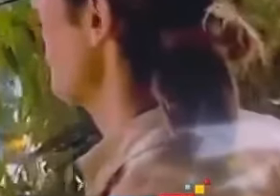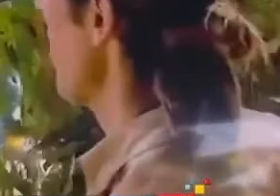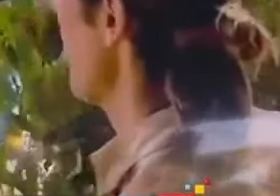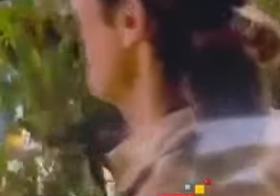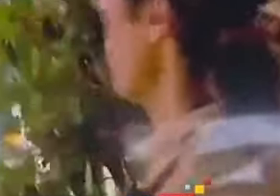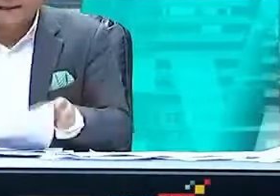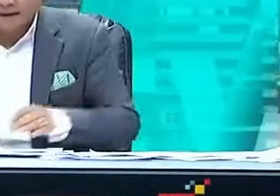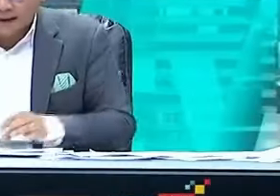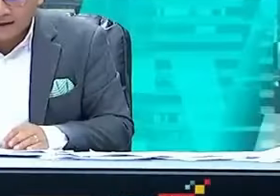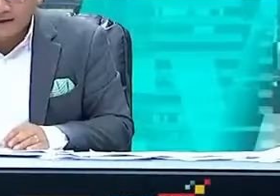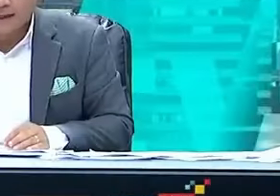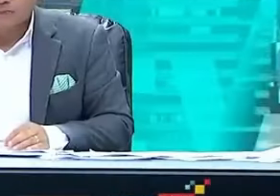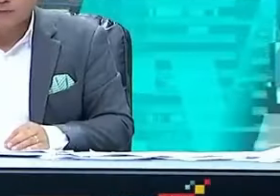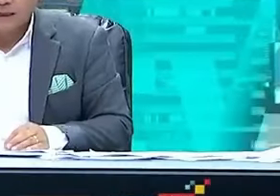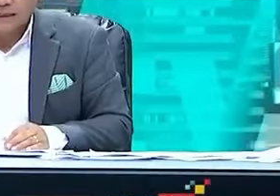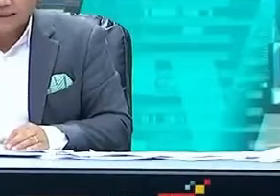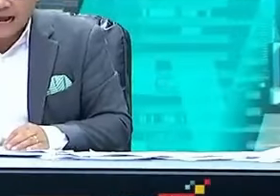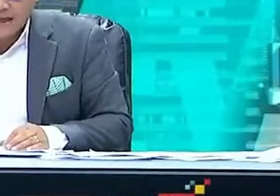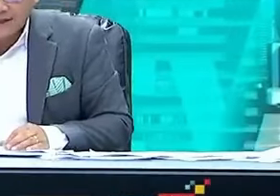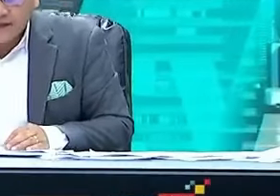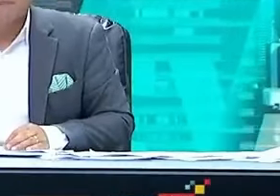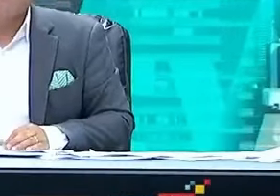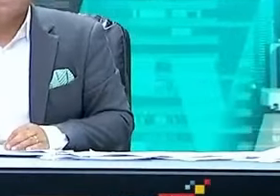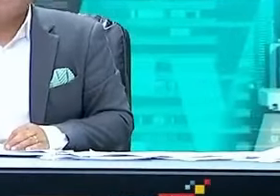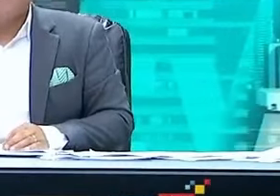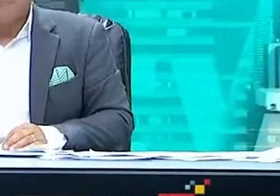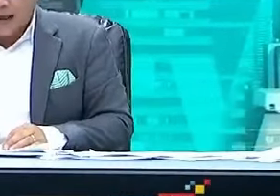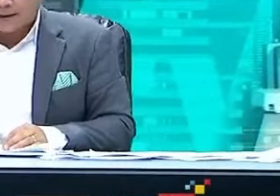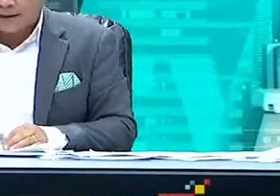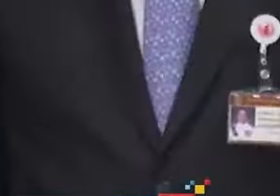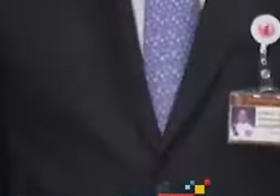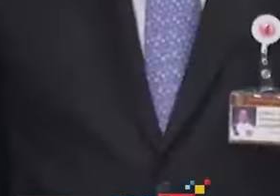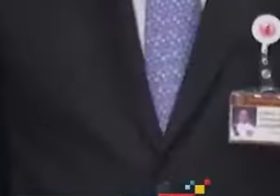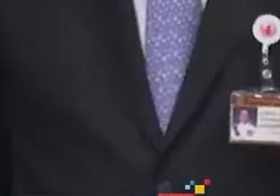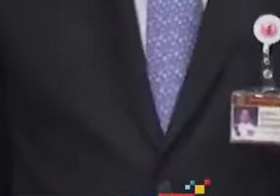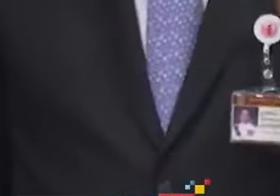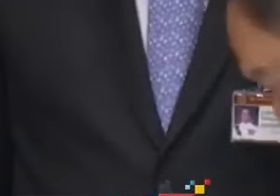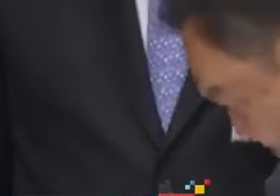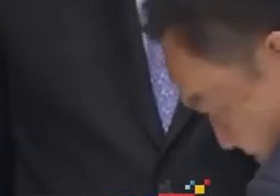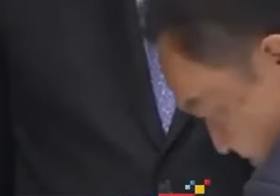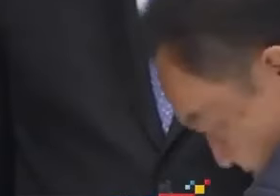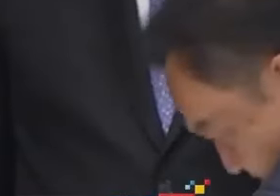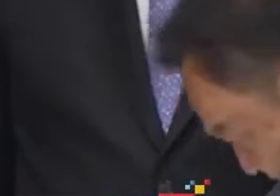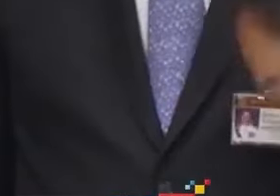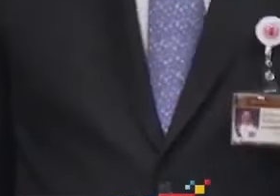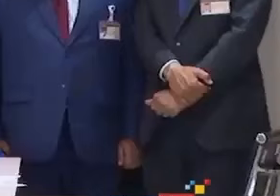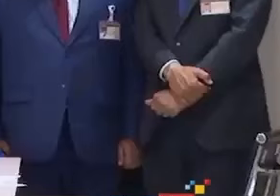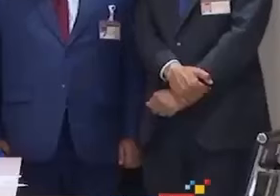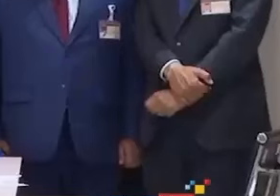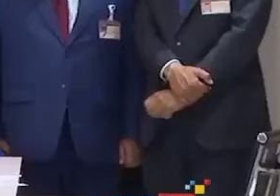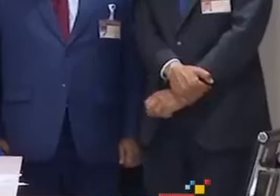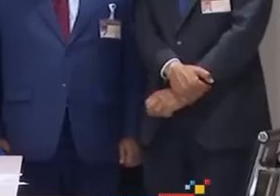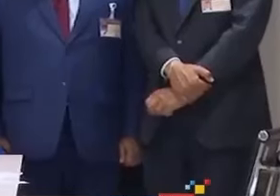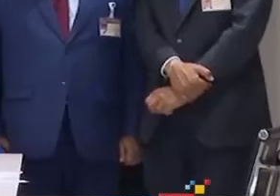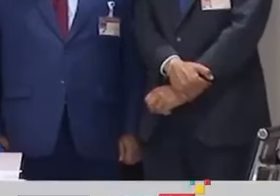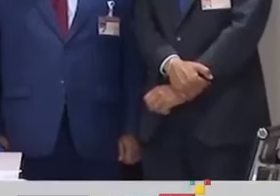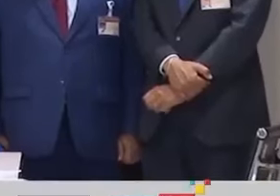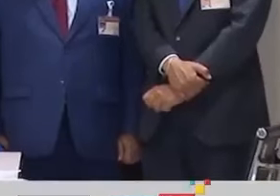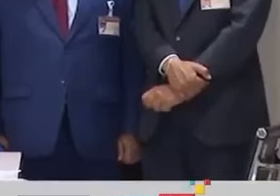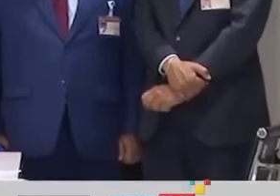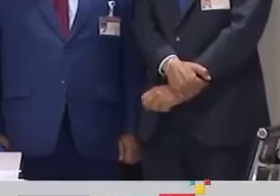ค้านวันนี้แถลงแล้วนะครับจะยื่นอภิปรายรัฐบาลแต่เป็นการอภิปรายทั่วไปแบบไม่ลงม